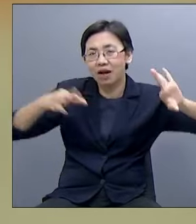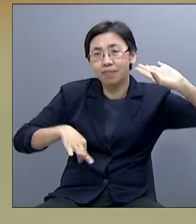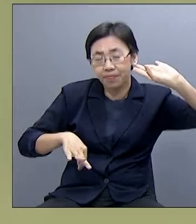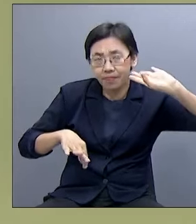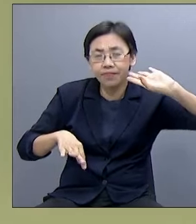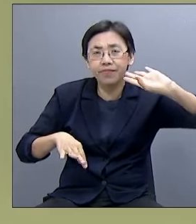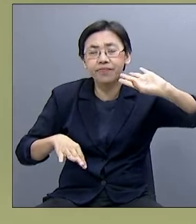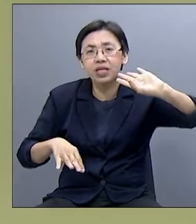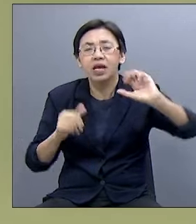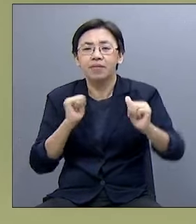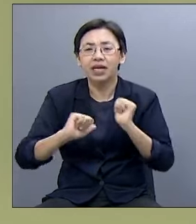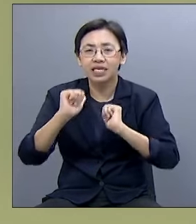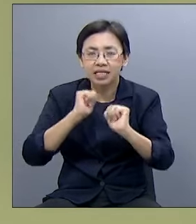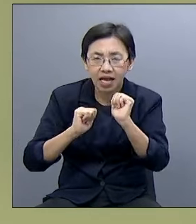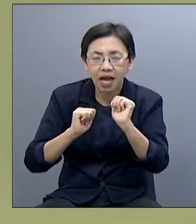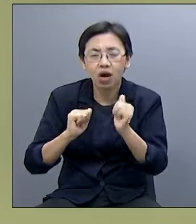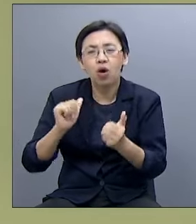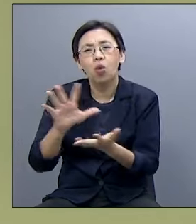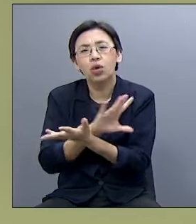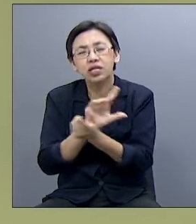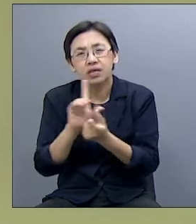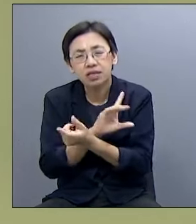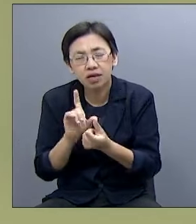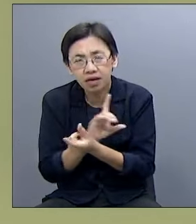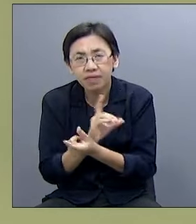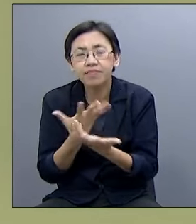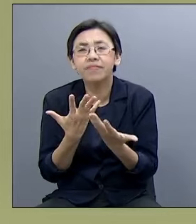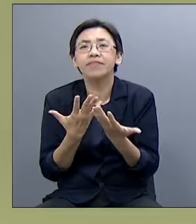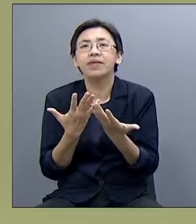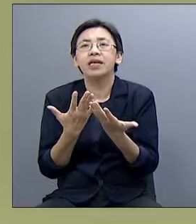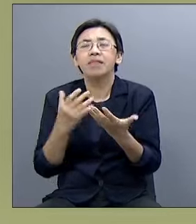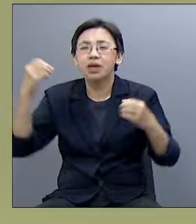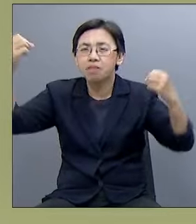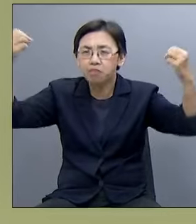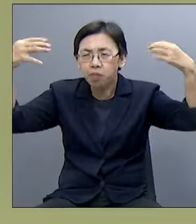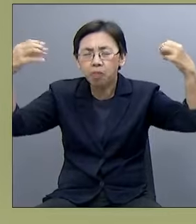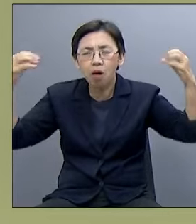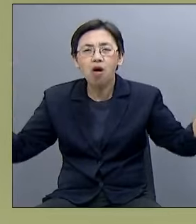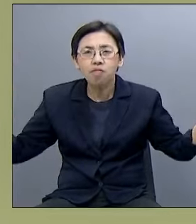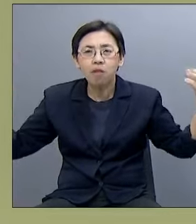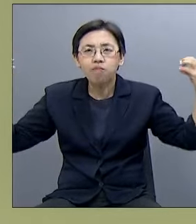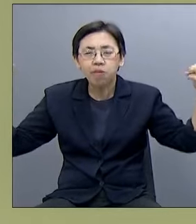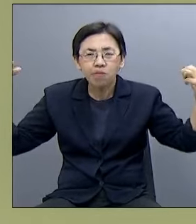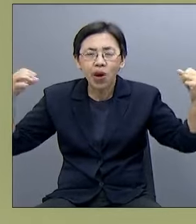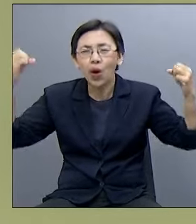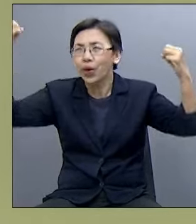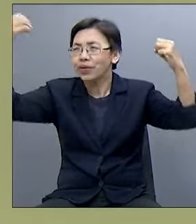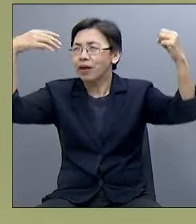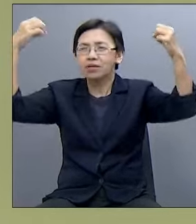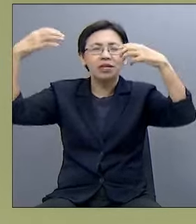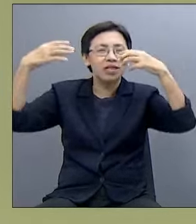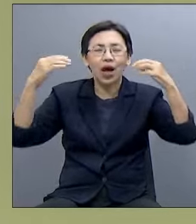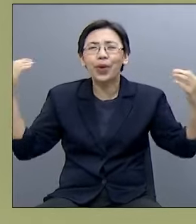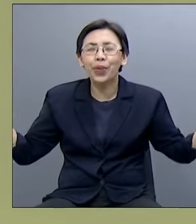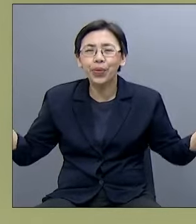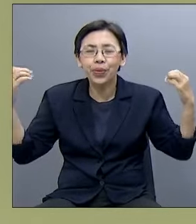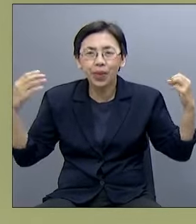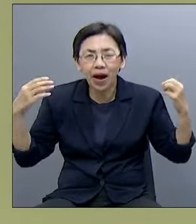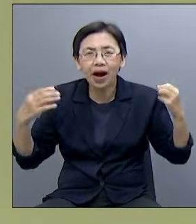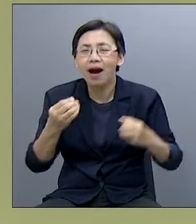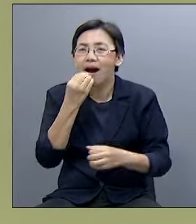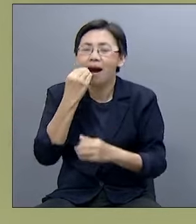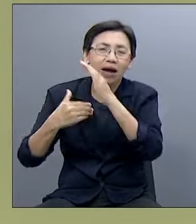ลปะวัฒนธรรมนิทรรศการนะคะสวนแสงเฉลิมพระเกียรติพิพิธภัณฑ์ยามค่ำคืนตลาดย้อนยุคค่ะชิมอาหาร1จังหวัด